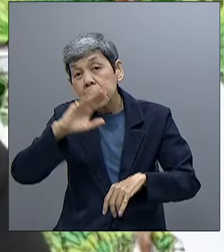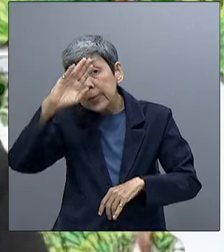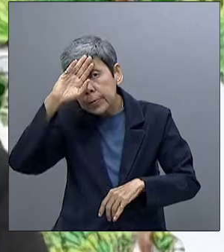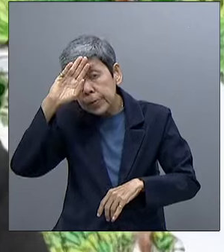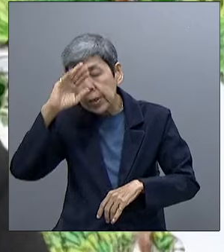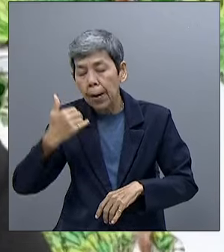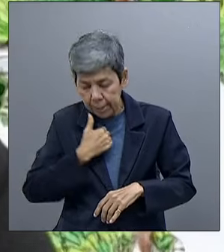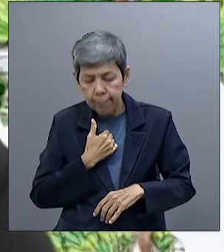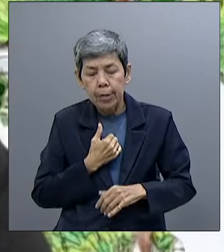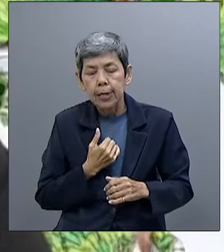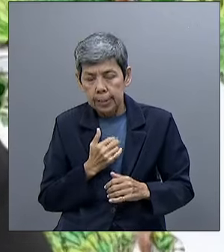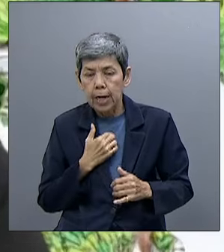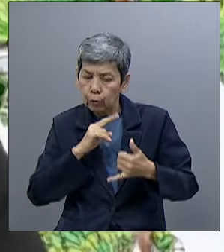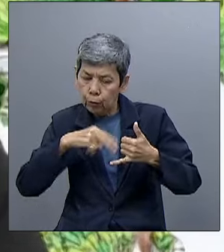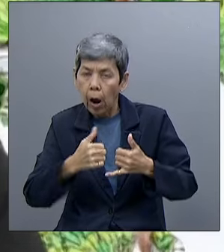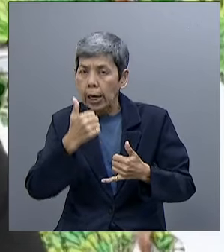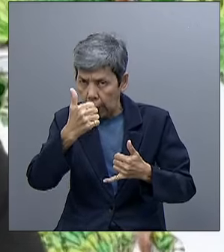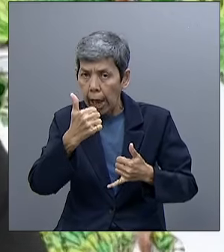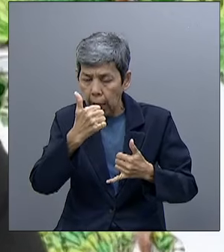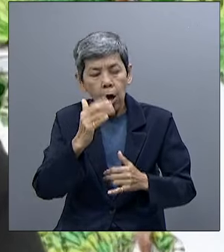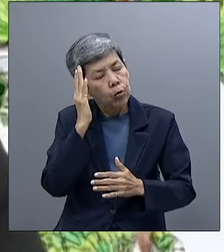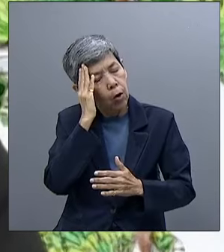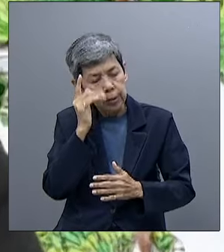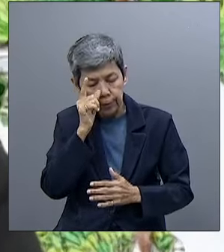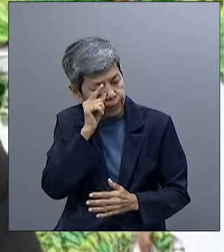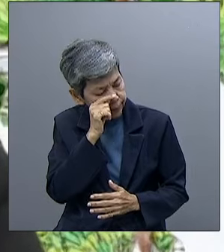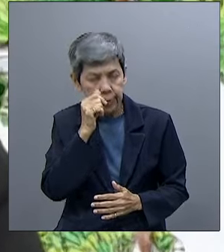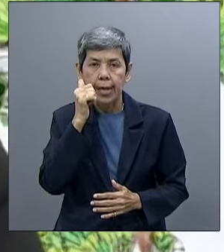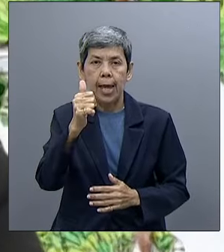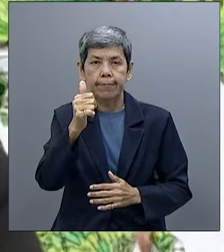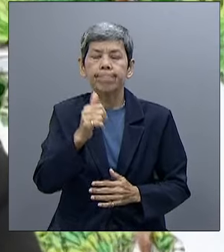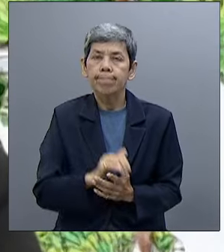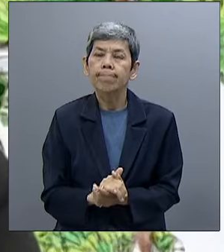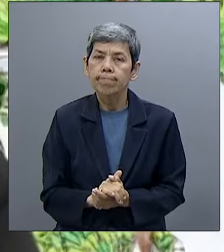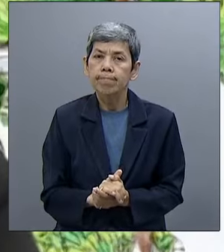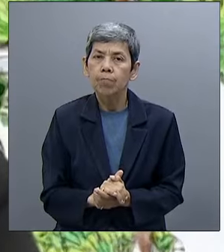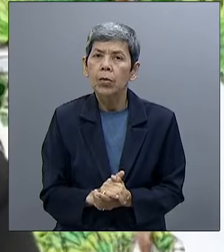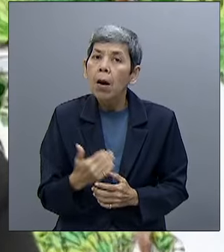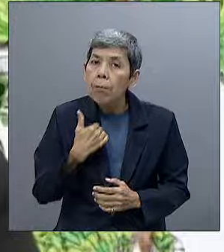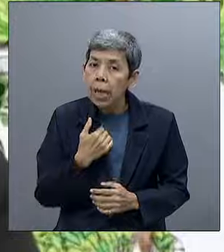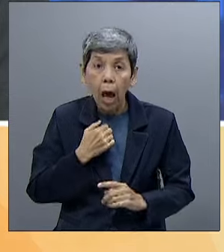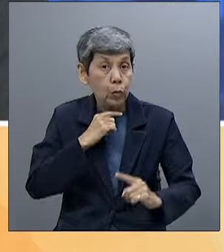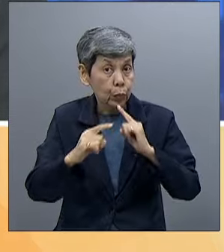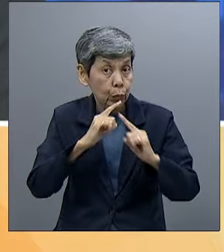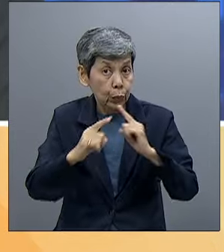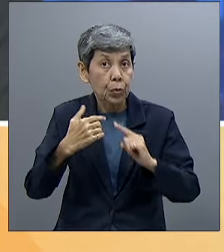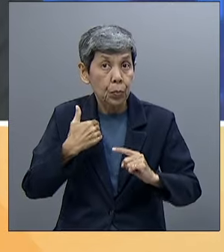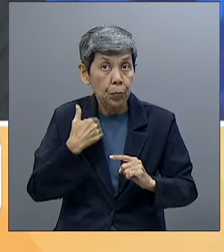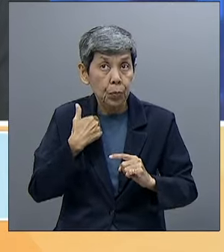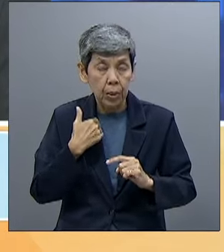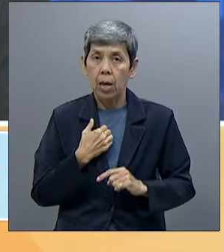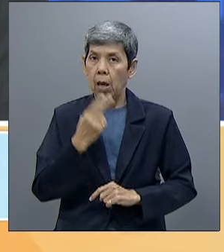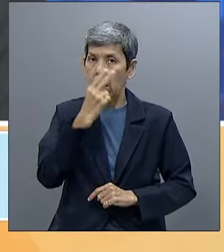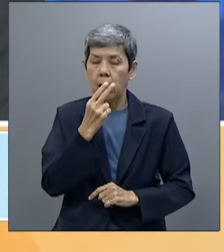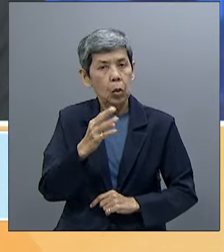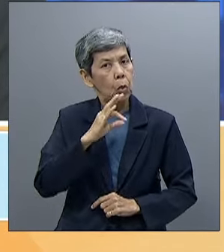โรคที่รักษาได้แล้วก็จะช่วยให้คุณภาพการนอนดีขึ้นค่ะครับๆอาจารย์หมอครับเมื่อสักครู่นี้ตอนเราคุยกันมีหนึสิ่งที่ได้ยิน